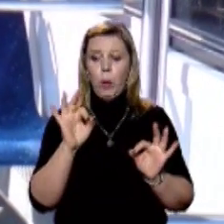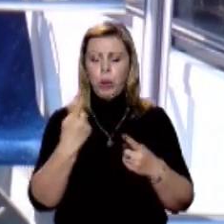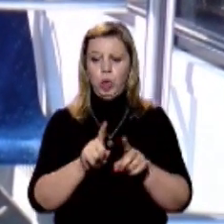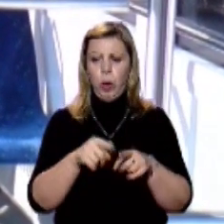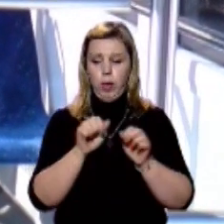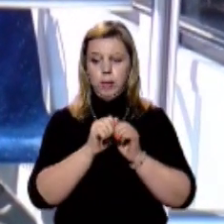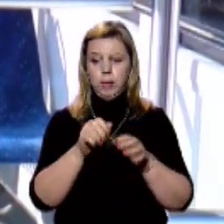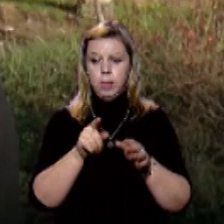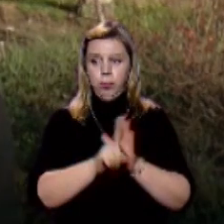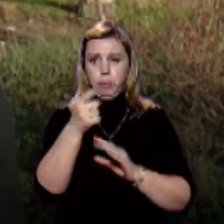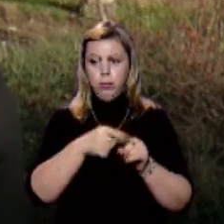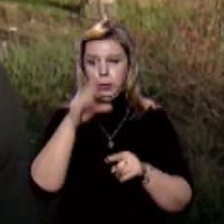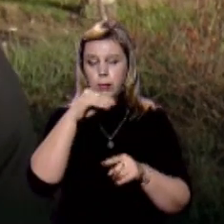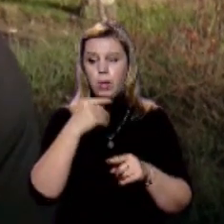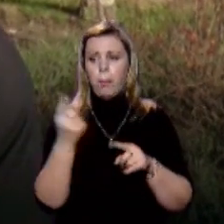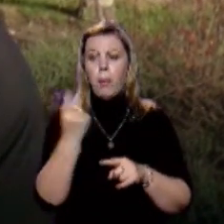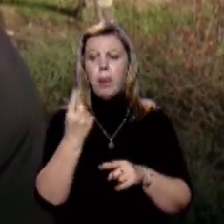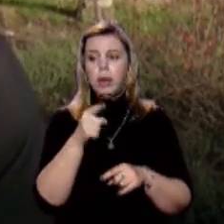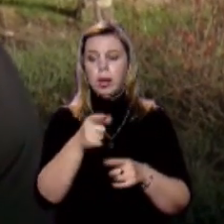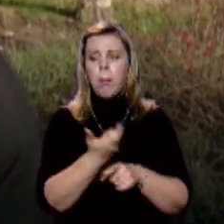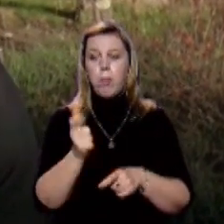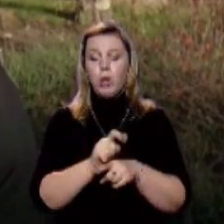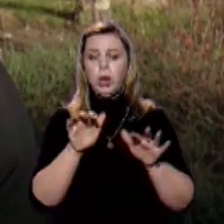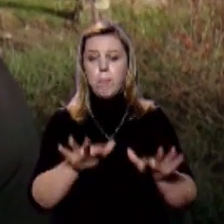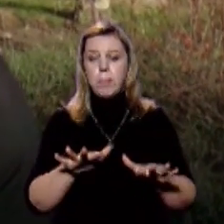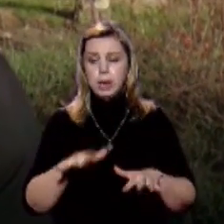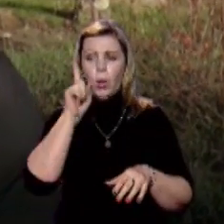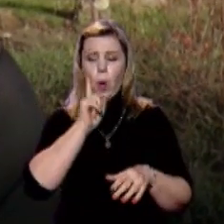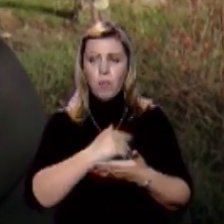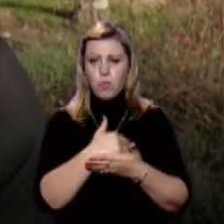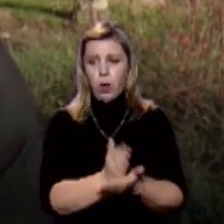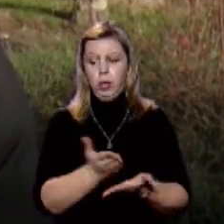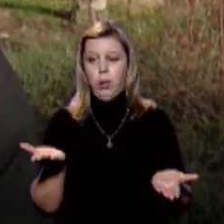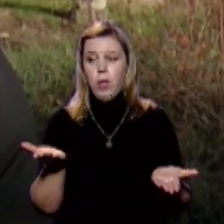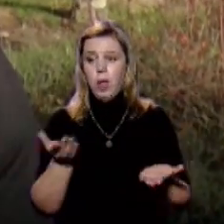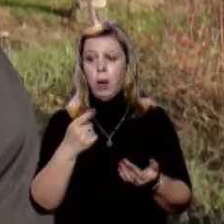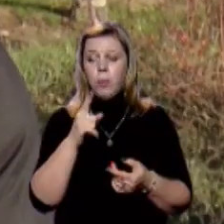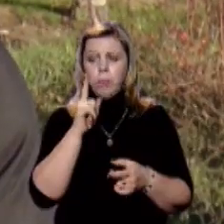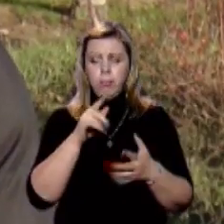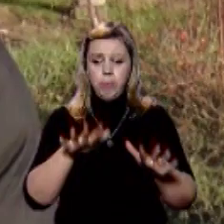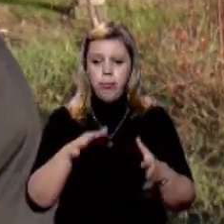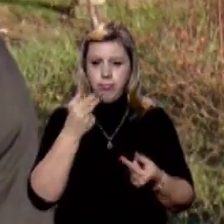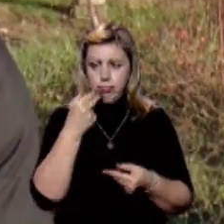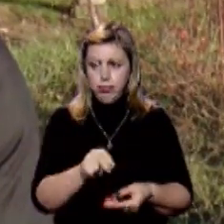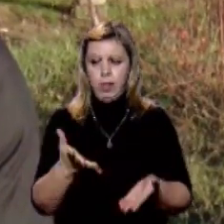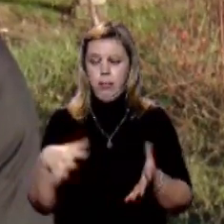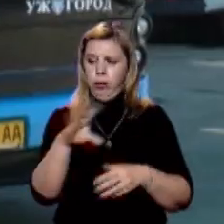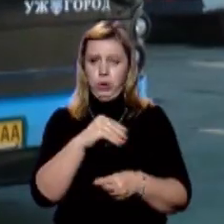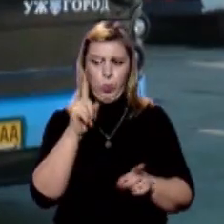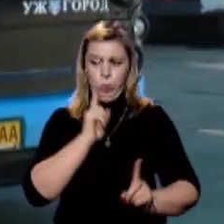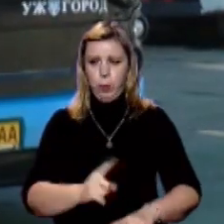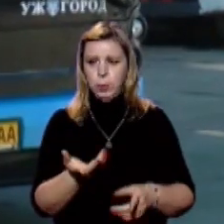запускають такий маршрут. Ну, тому що, по-перше, там більше місця, комфортніше, зручно, все